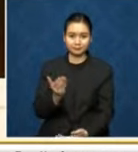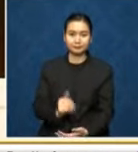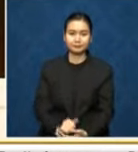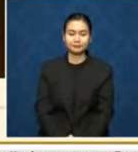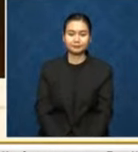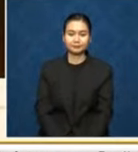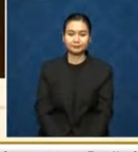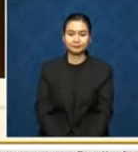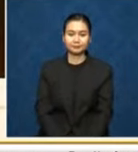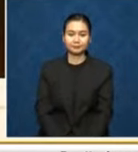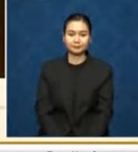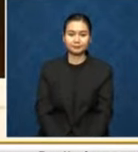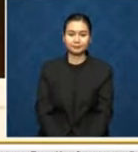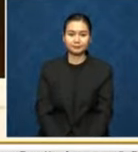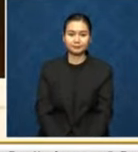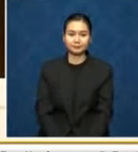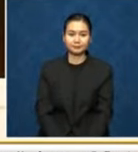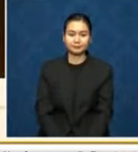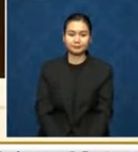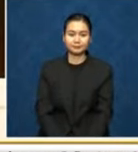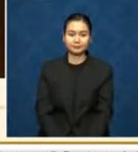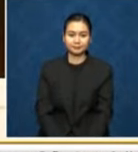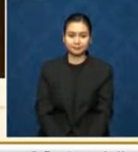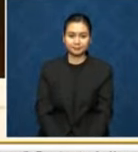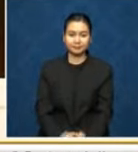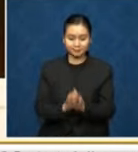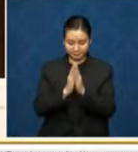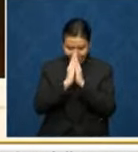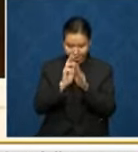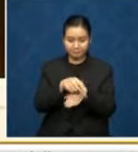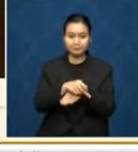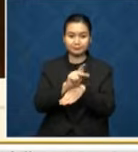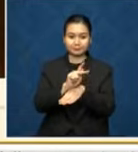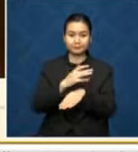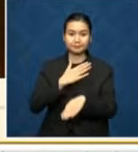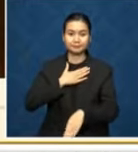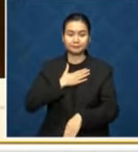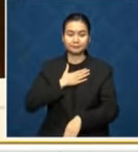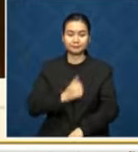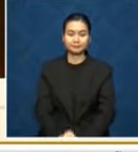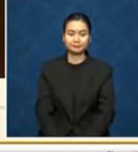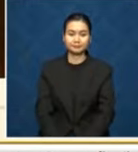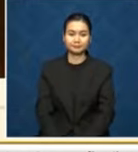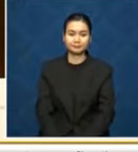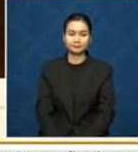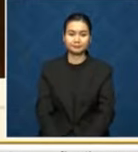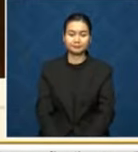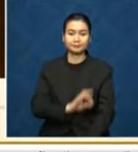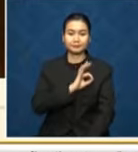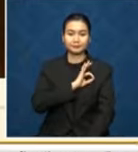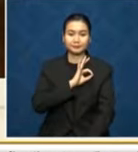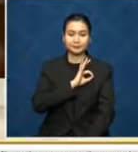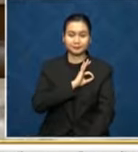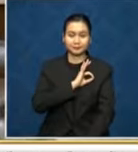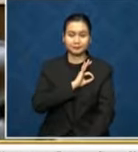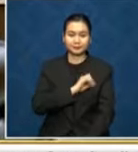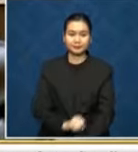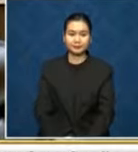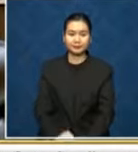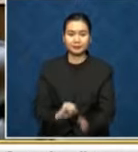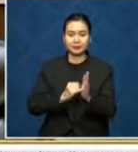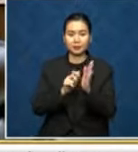ใจเย็นหน่อย ครับเรียนท่านประธานสภาที่เคารพครับผมนายธนยศทิมสุวรรณสมาชิกสภาผู้แทนราษฎร